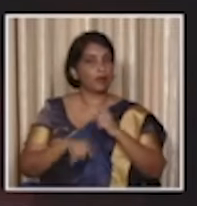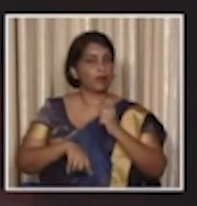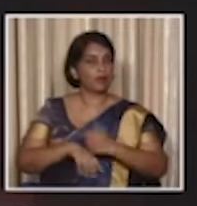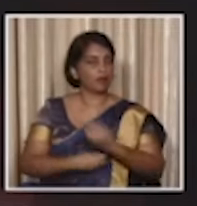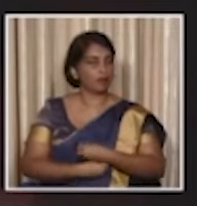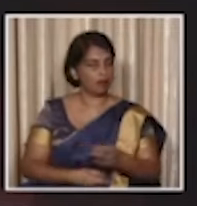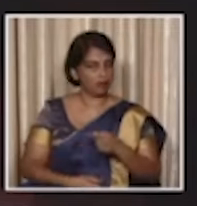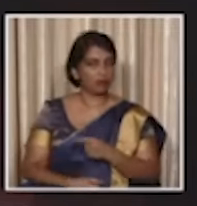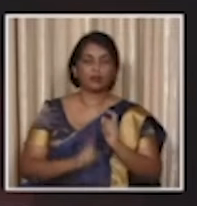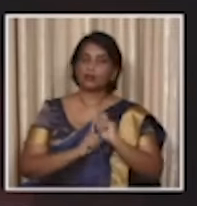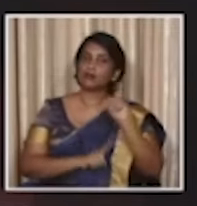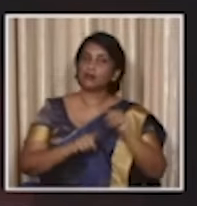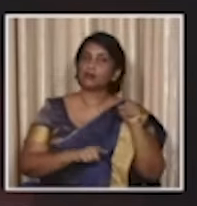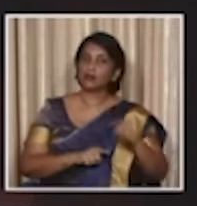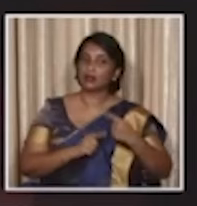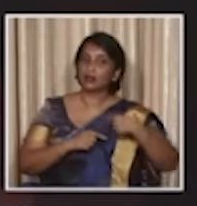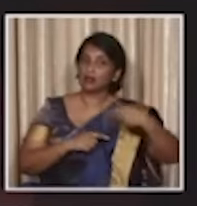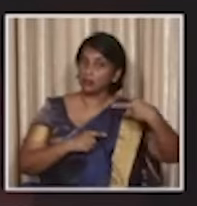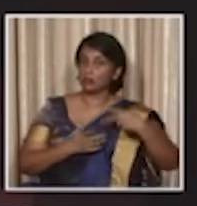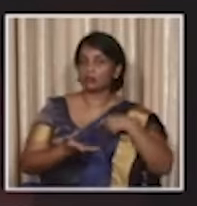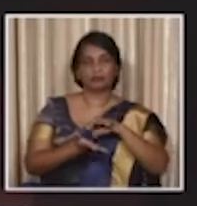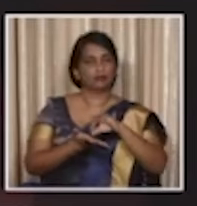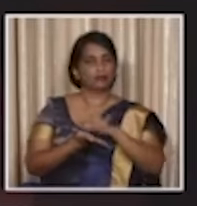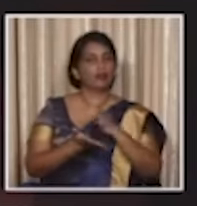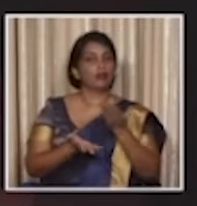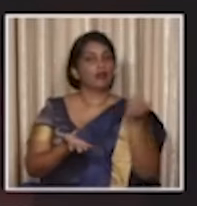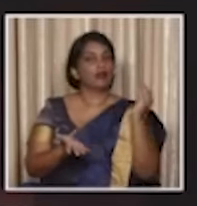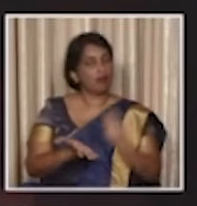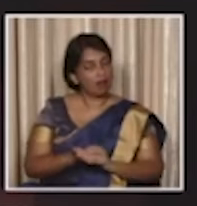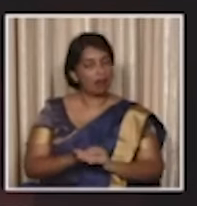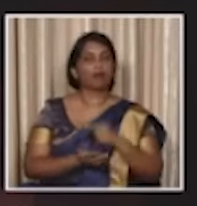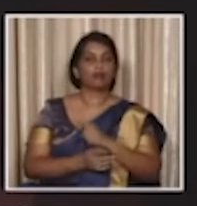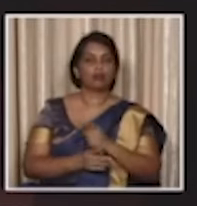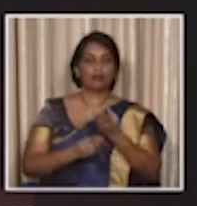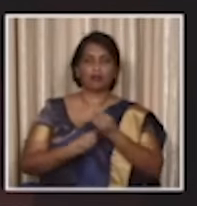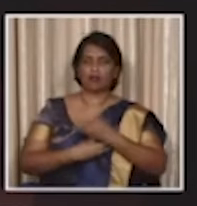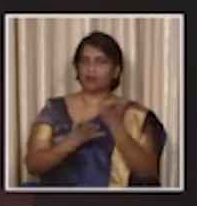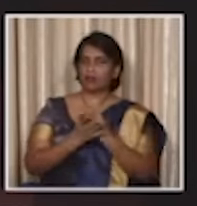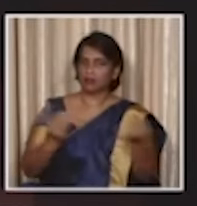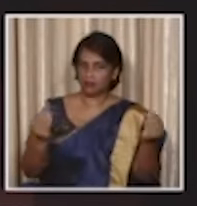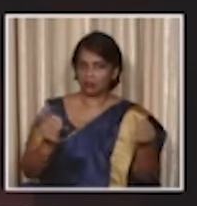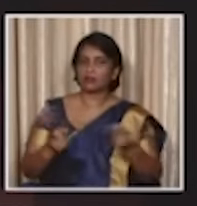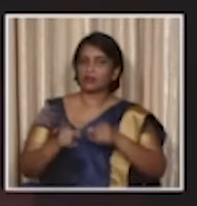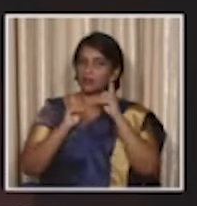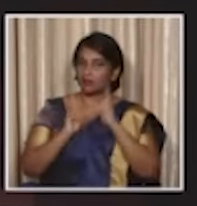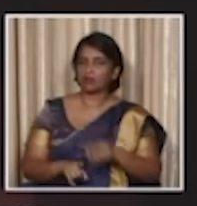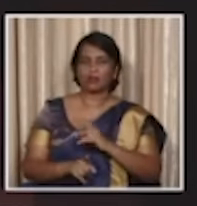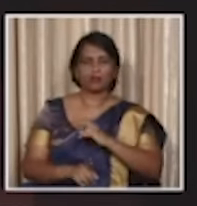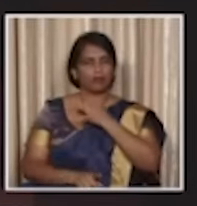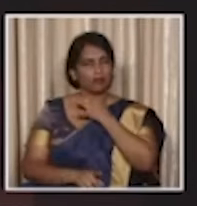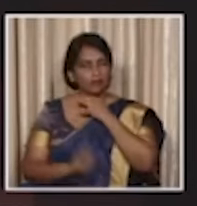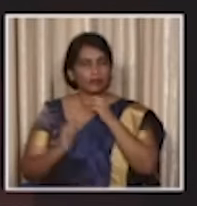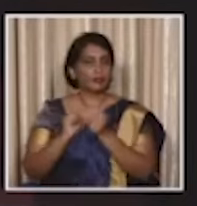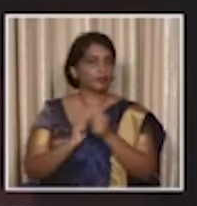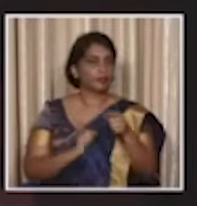කාලා, පාර්ලිමේන්තුවේ දින දෙකක් වෙන් කරලා, ආපහු පළවෙනි දිනේම එක කැන්සල් කරලා, මේ වගේ විකට නාඩගම්